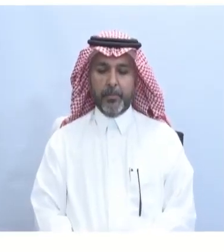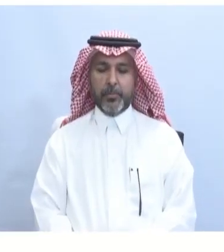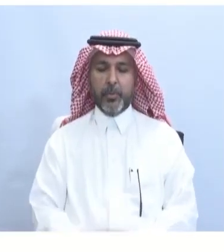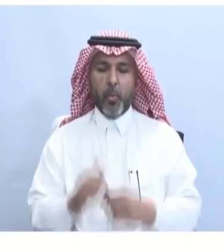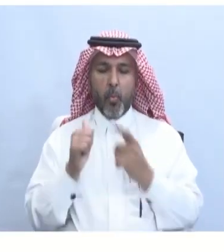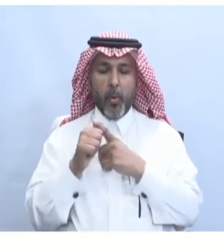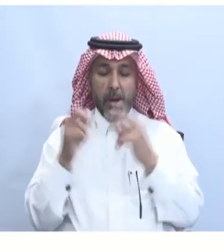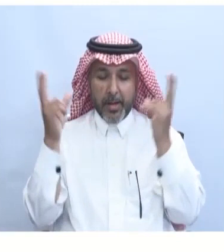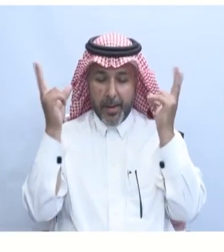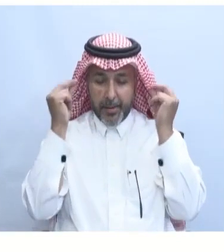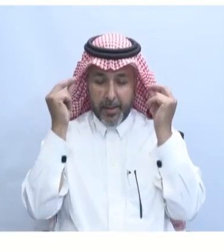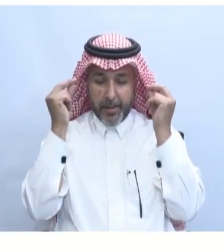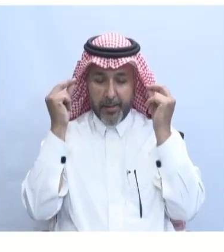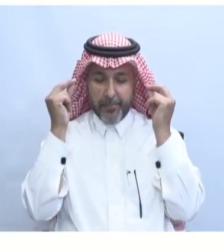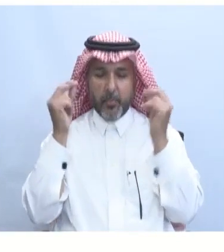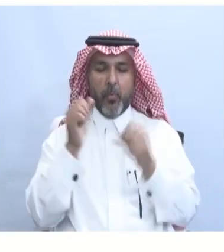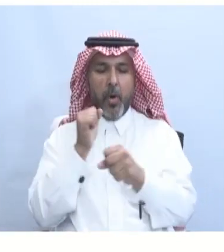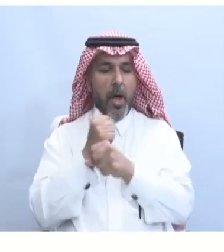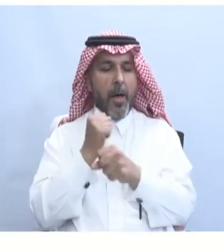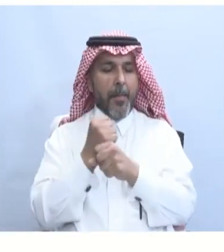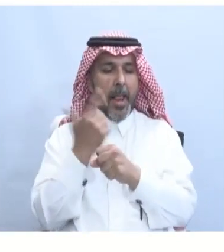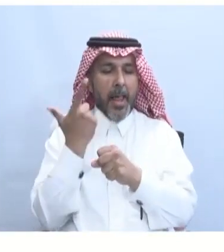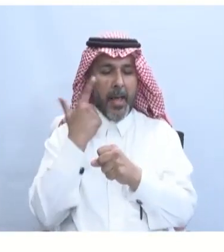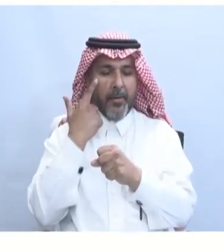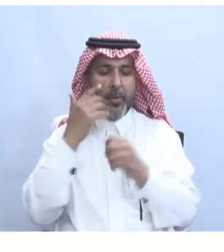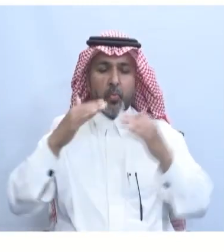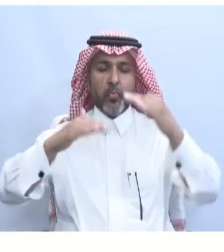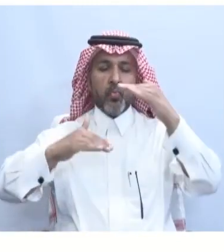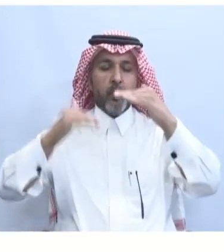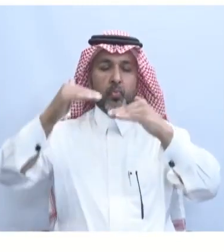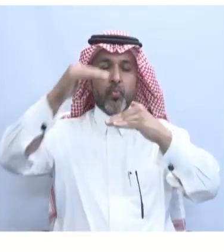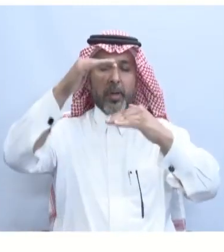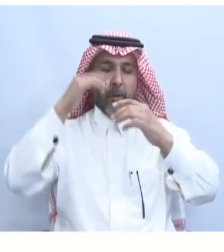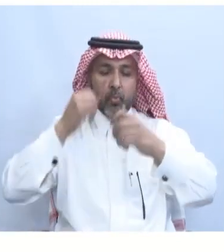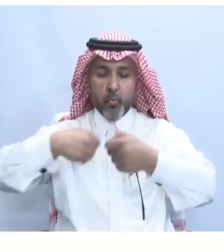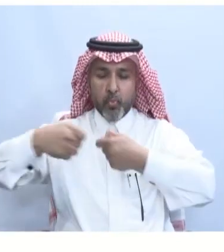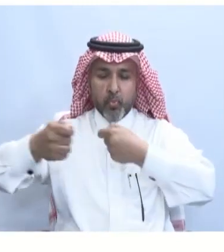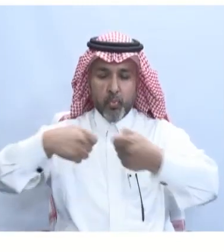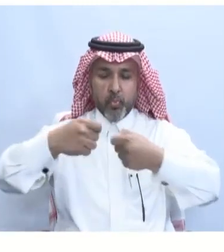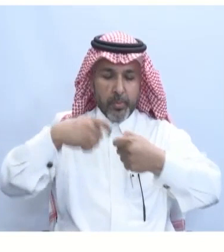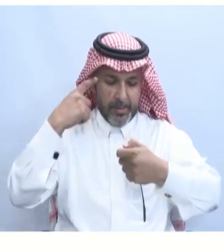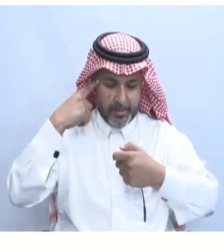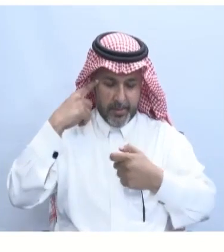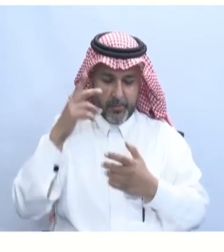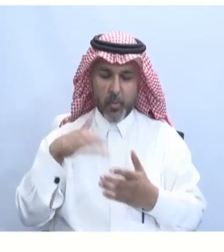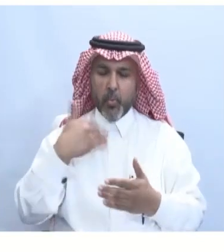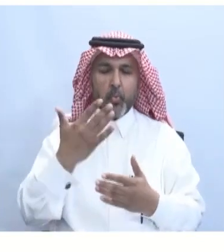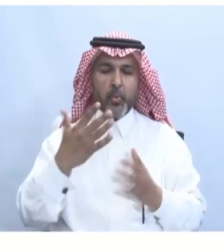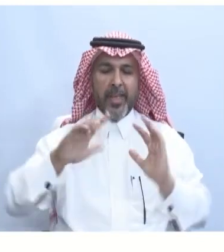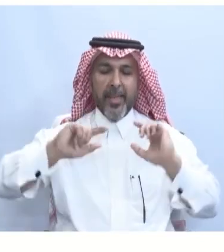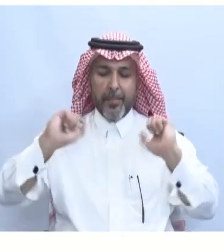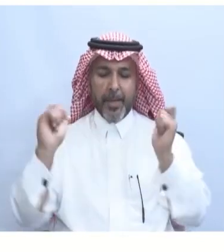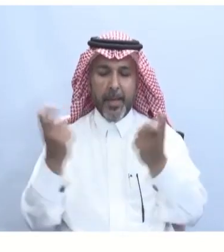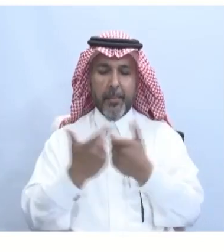والفن والتقاليد والعماره والثقافه والاقتصاد والاداره اذا الحضاره تشمل هذه